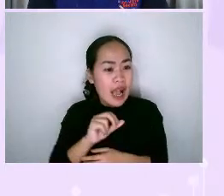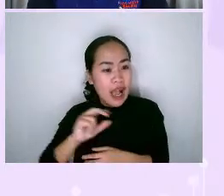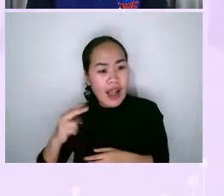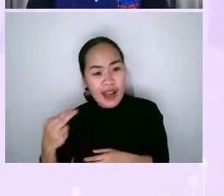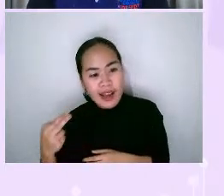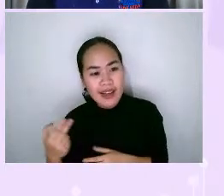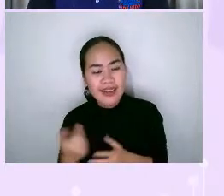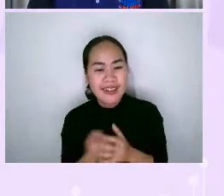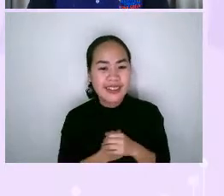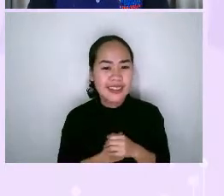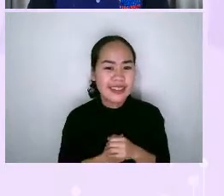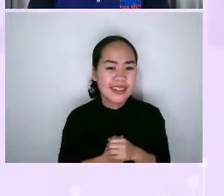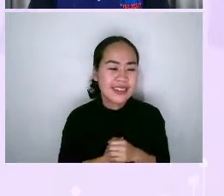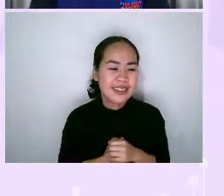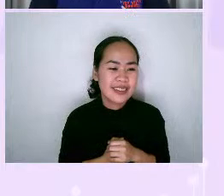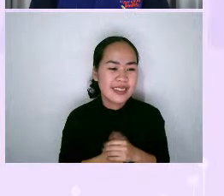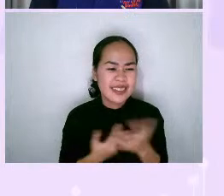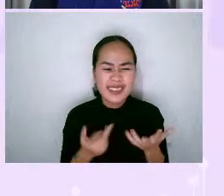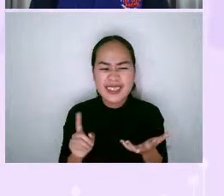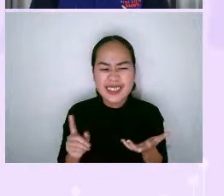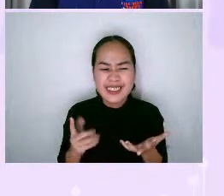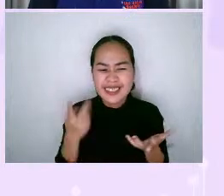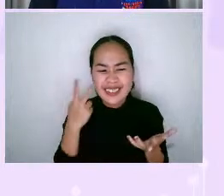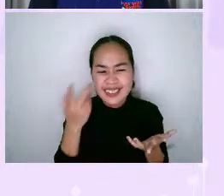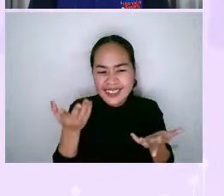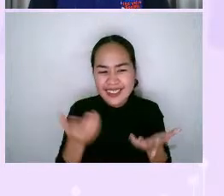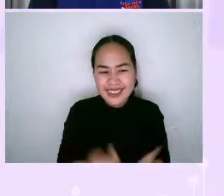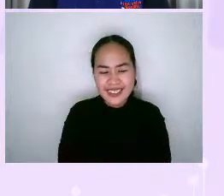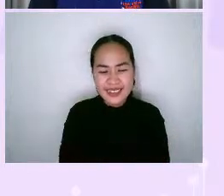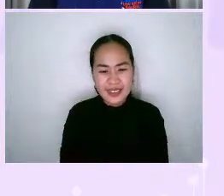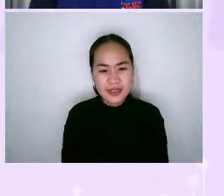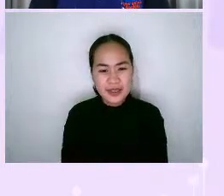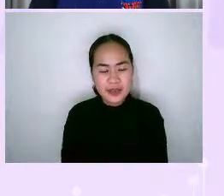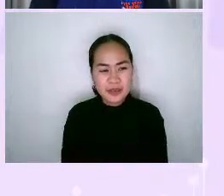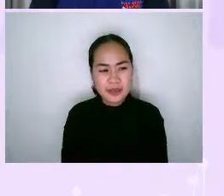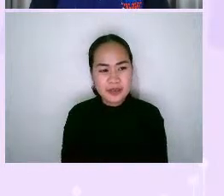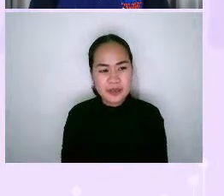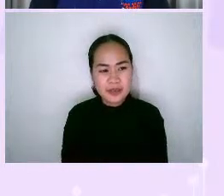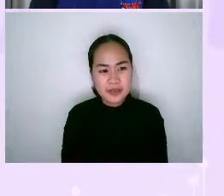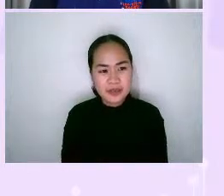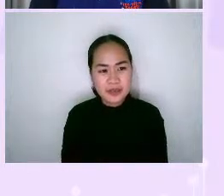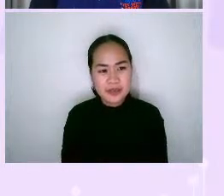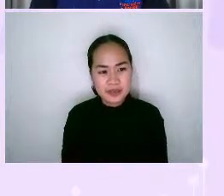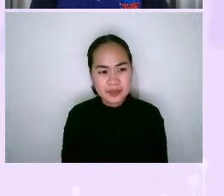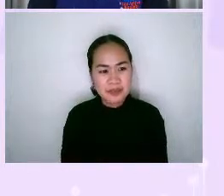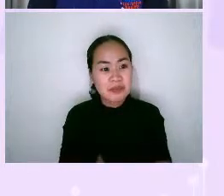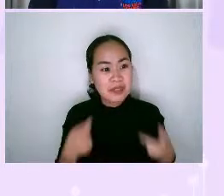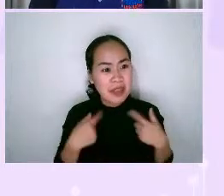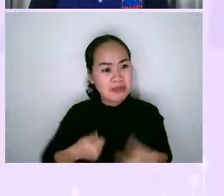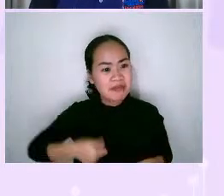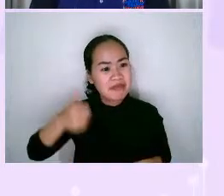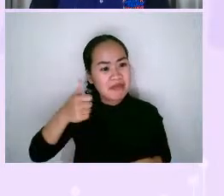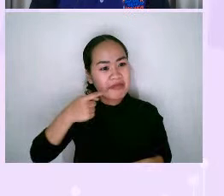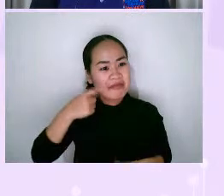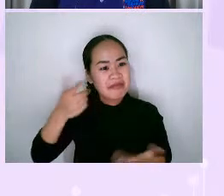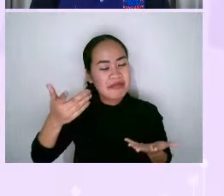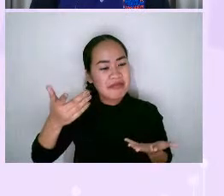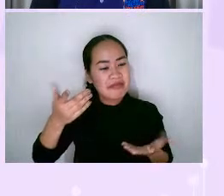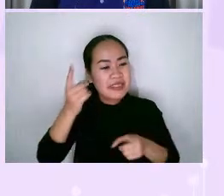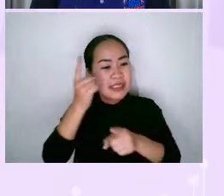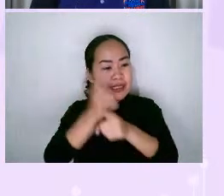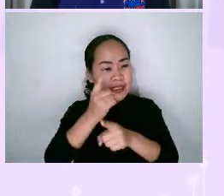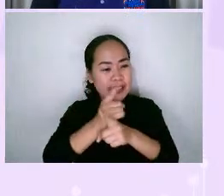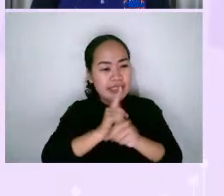and kung ano po man yung nakikita nyo. Meron na daw pong winner. Ayan po, ang tamang sagot